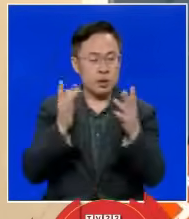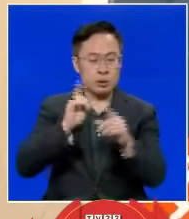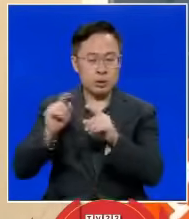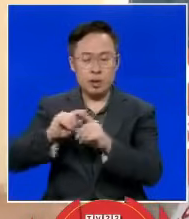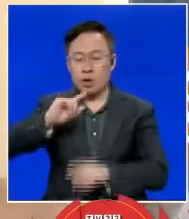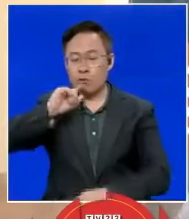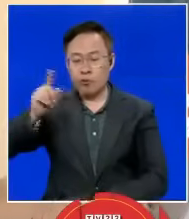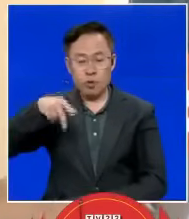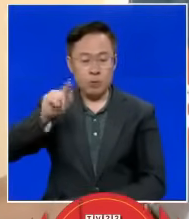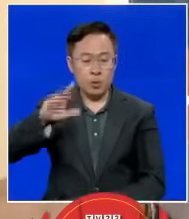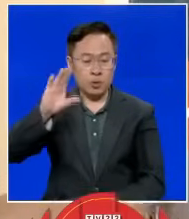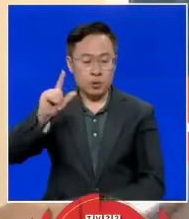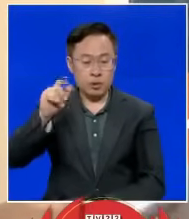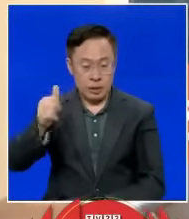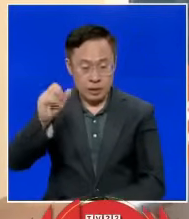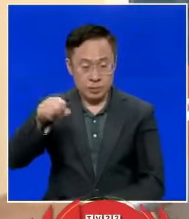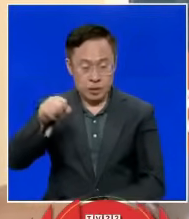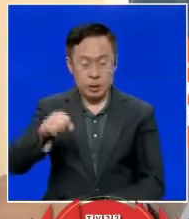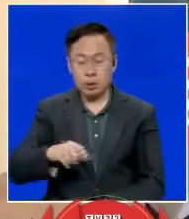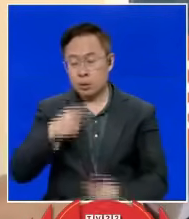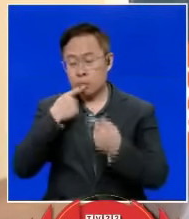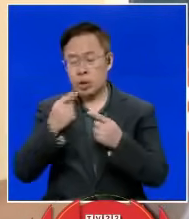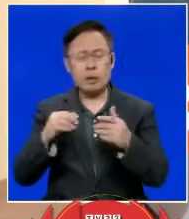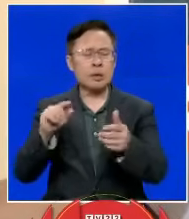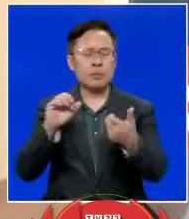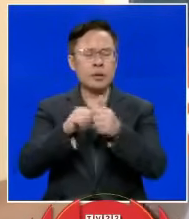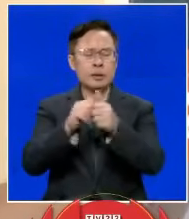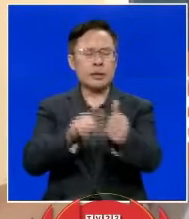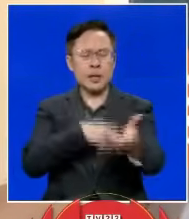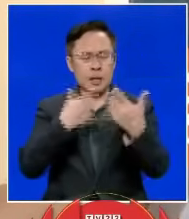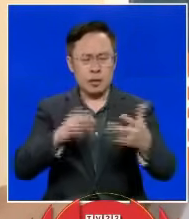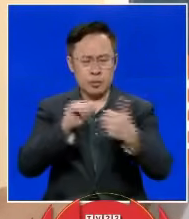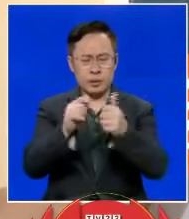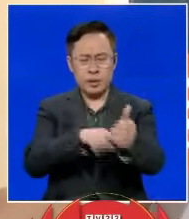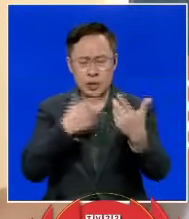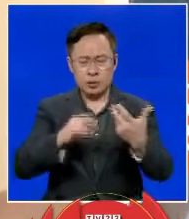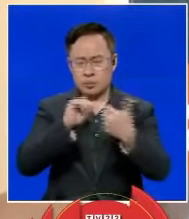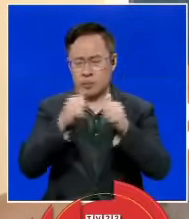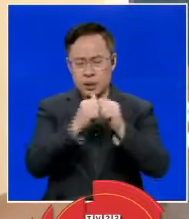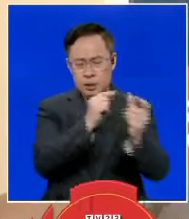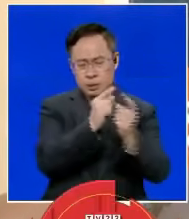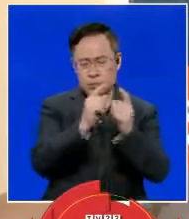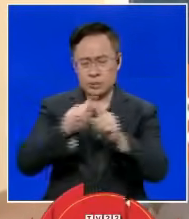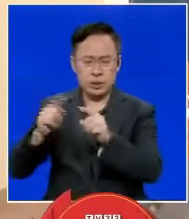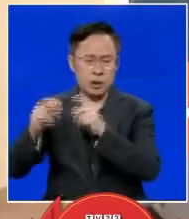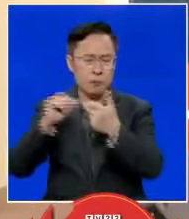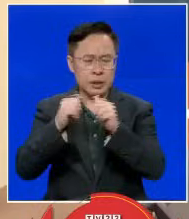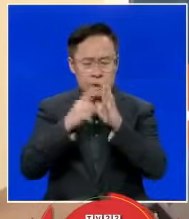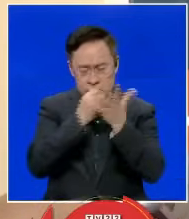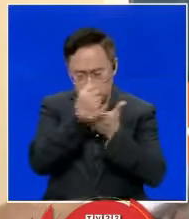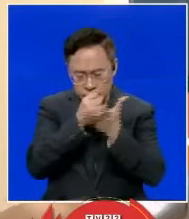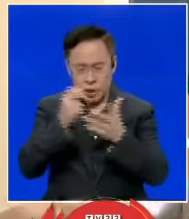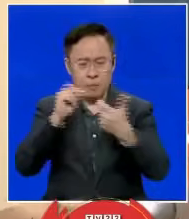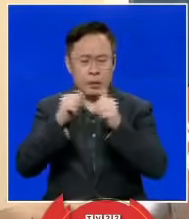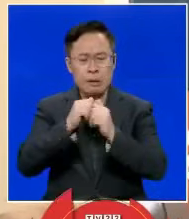าเรื่องนี้มันมีมานานแล้วก็อยากจะให้ช่วยกันคิดพิจารณาปัจจุบันนี้ปัญหาสังคมมันเกิดขึ้นเยอะไม่ว่าจะเป็นยาเสพติดอาชญากร